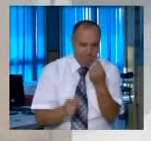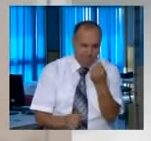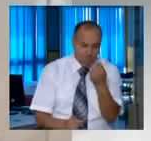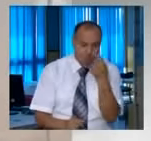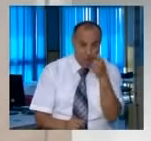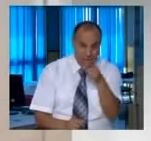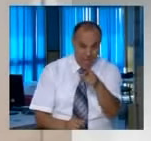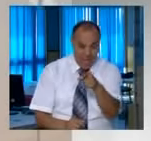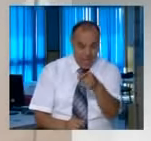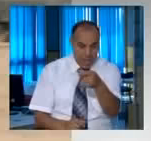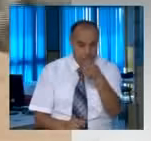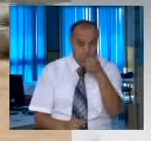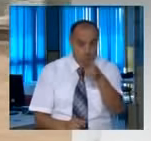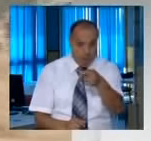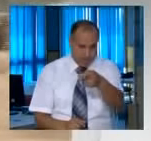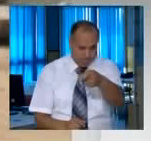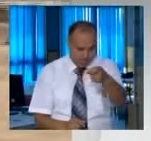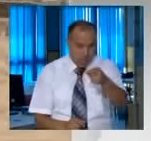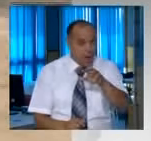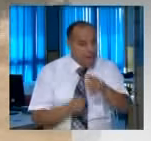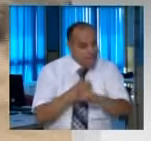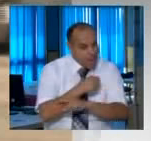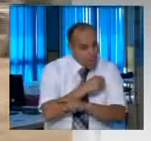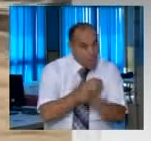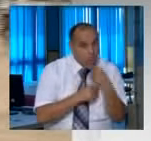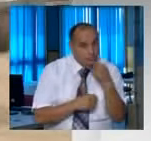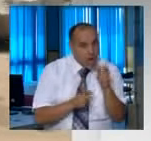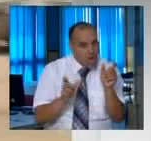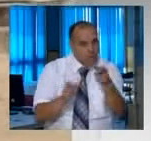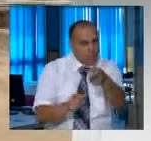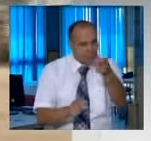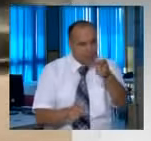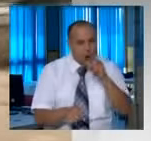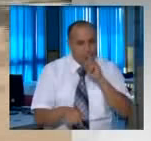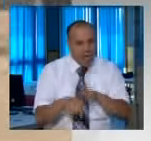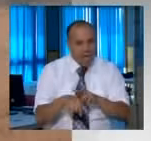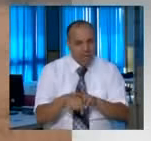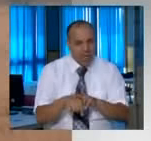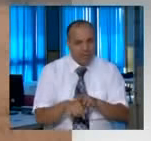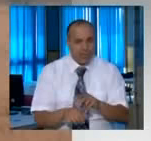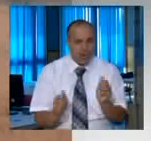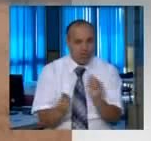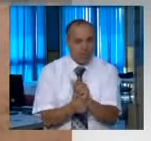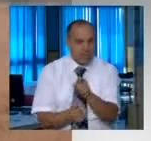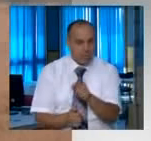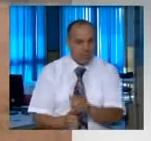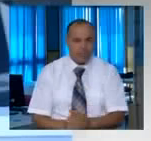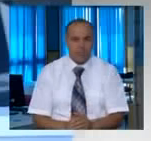هامة مقابل أي معلومات تفضي للقضاء على العدناني أو القبض عليها.